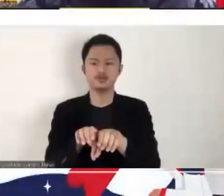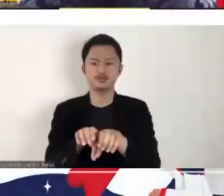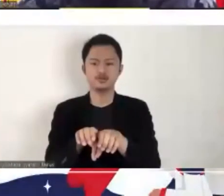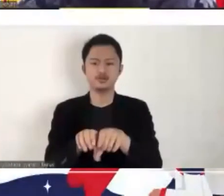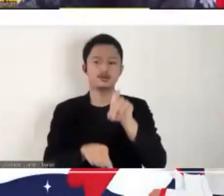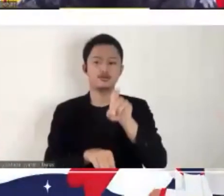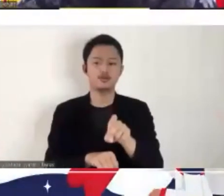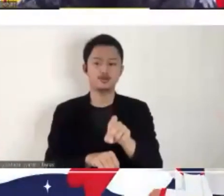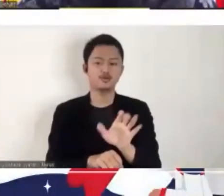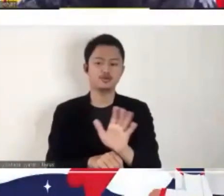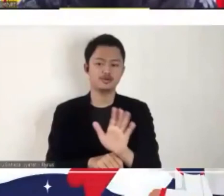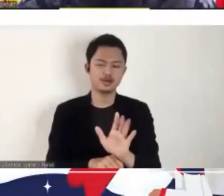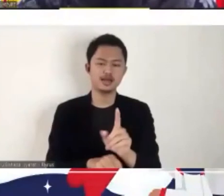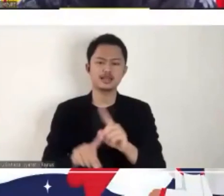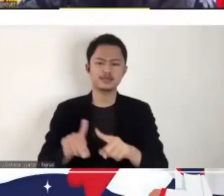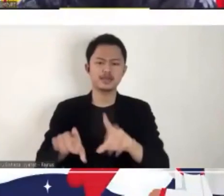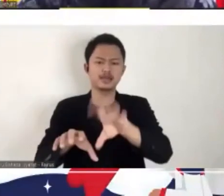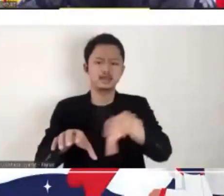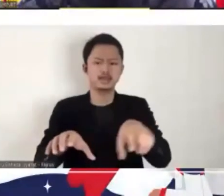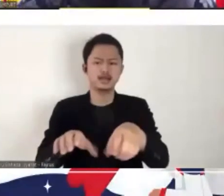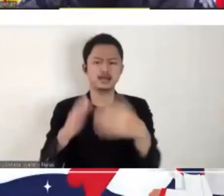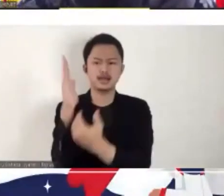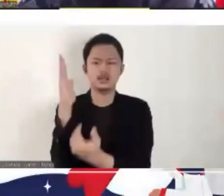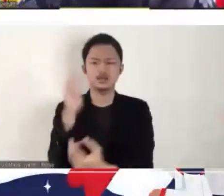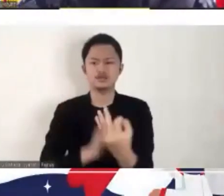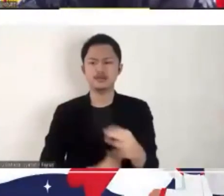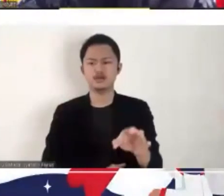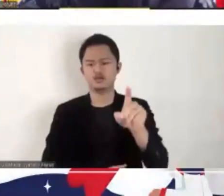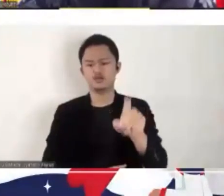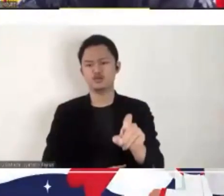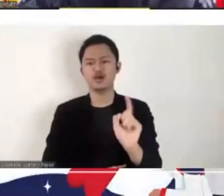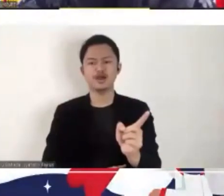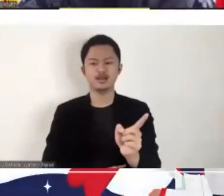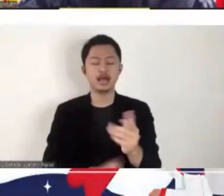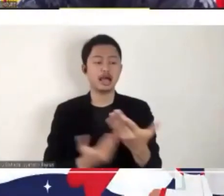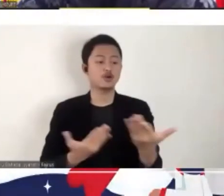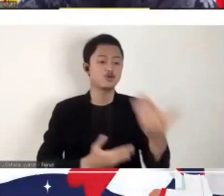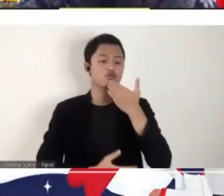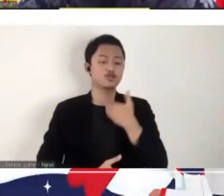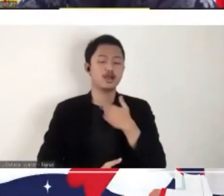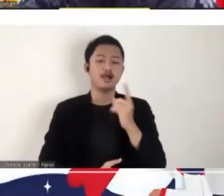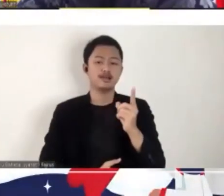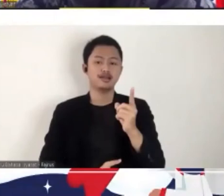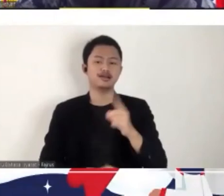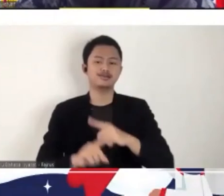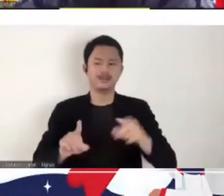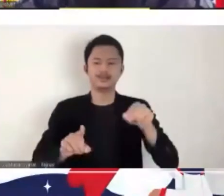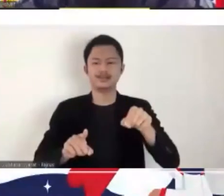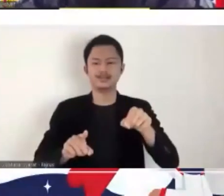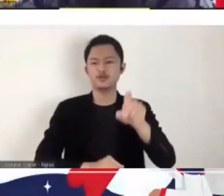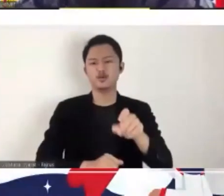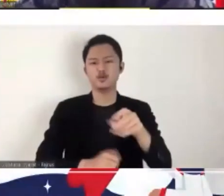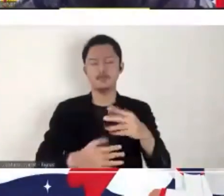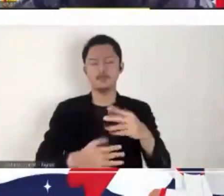memerlukan peraturan baru ada juga yang mungkin mereka sudah memiliki sebenarnya atau ada sudah ada nah ini yang penuh